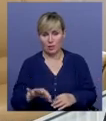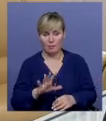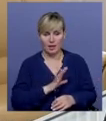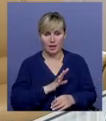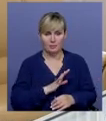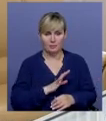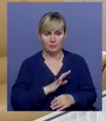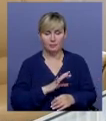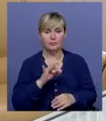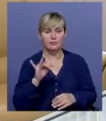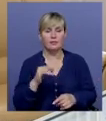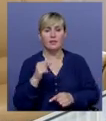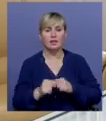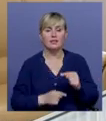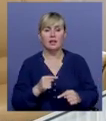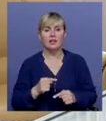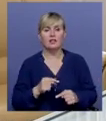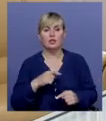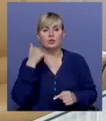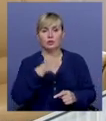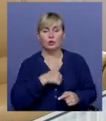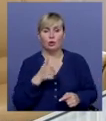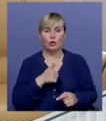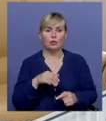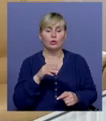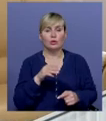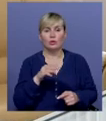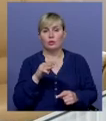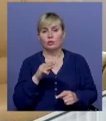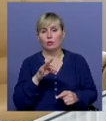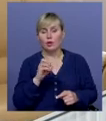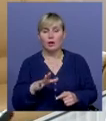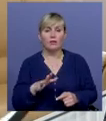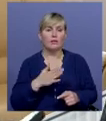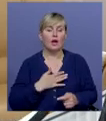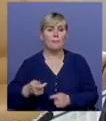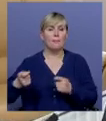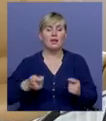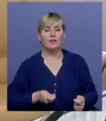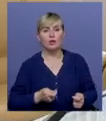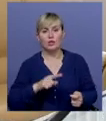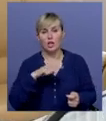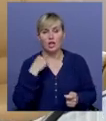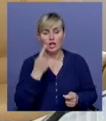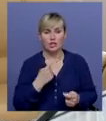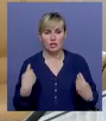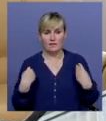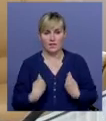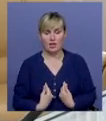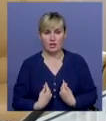И через на следующий год Касым-Жомарт Кемелевич нам привез личные